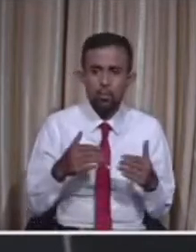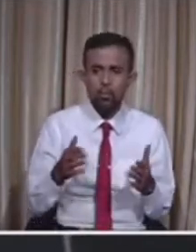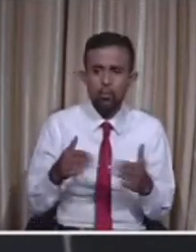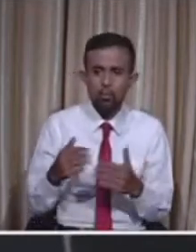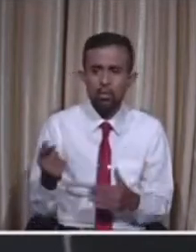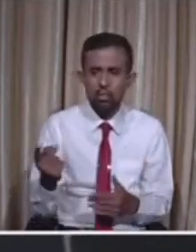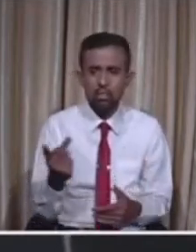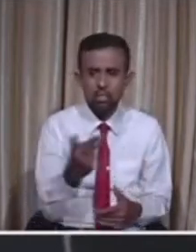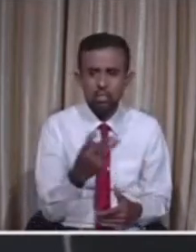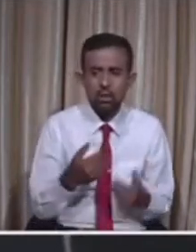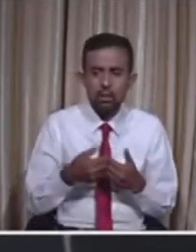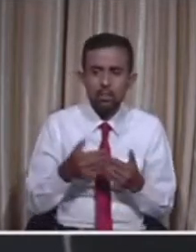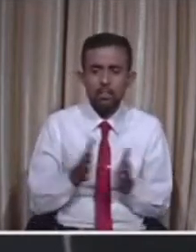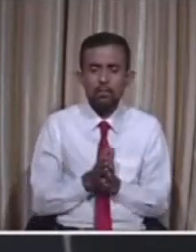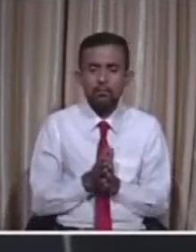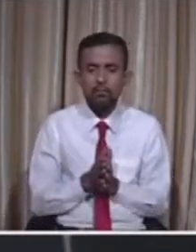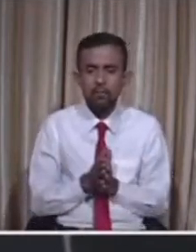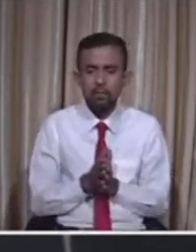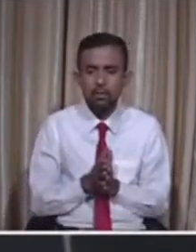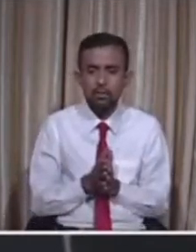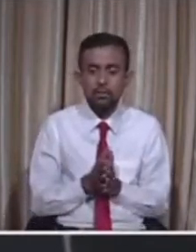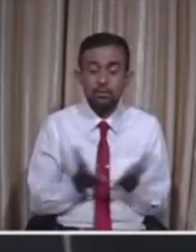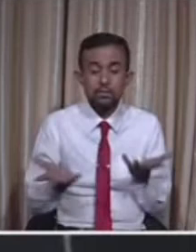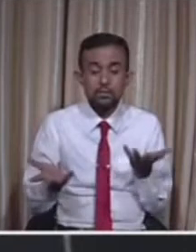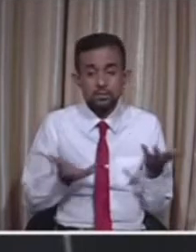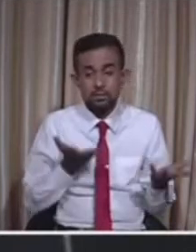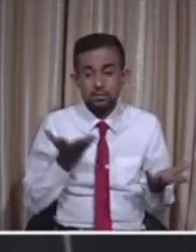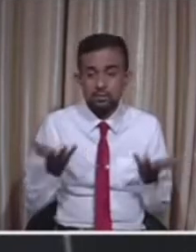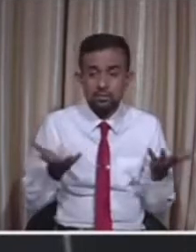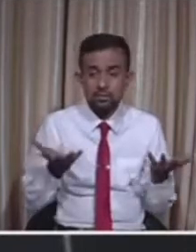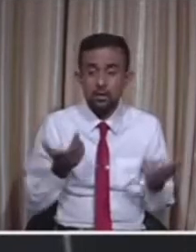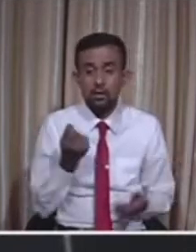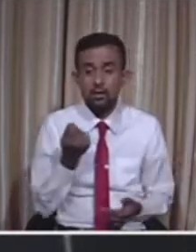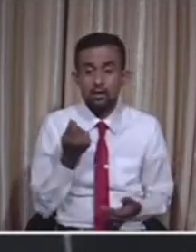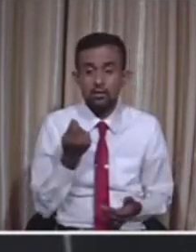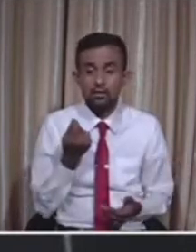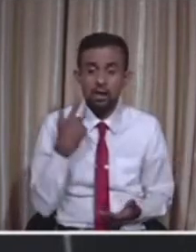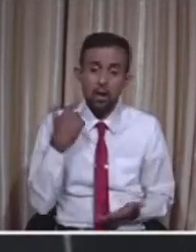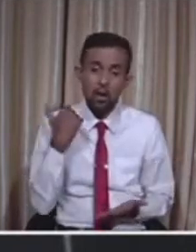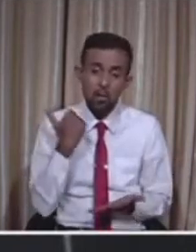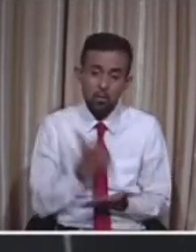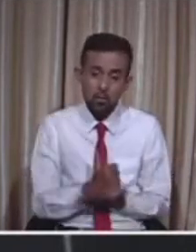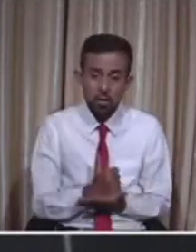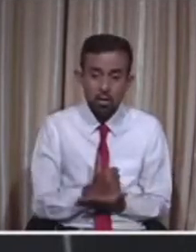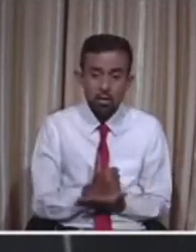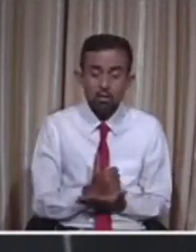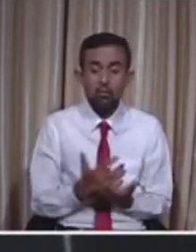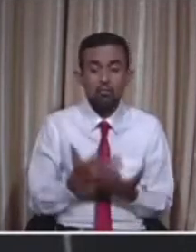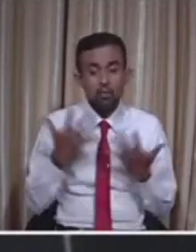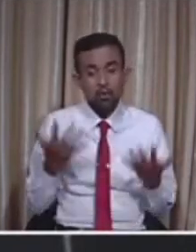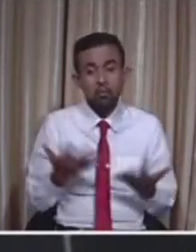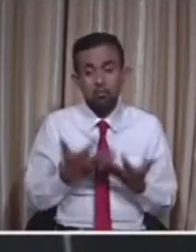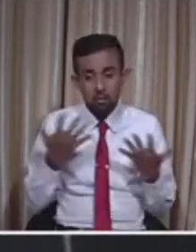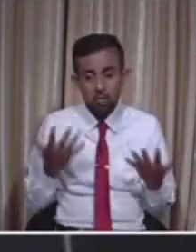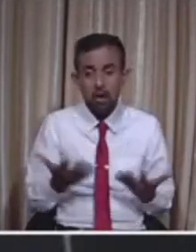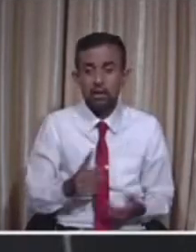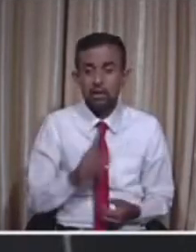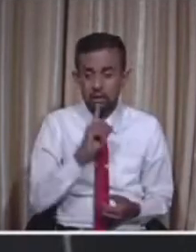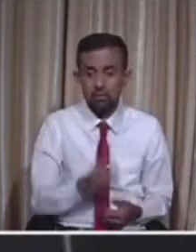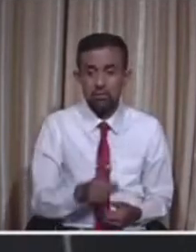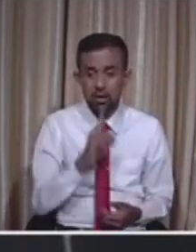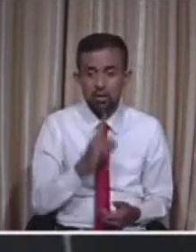ගණනාවක් තමන්ගේ ඒ අසරණකම ආර්ථික වශයෙන් තිබෙන අපහසුතාවයන් අනන්ත ප්‍රමාණවත් ඉදිරිපත් කරලා